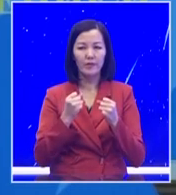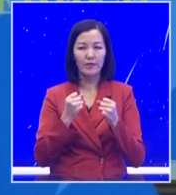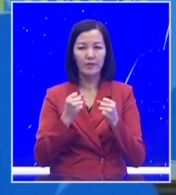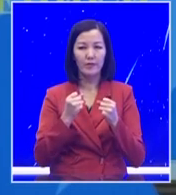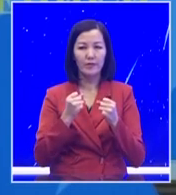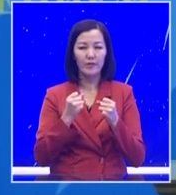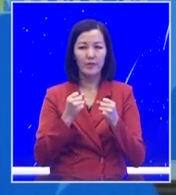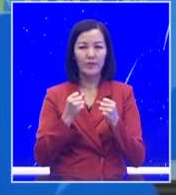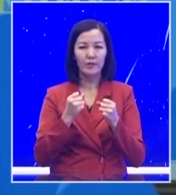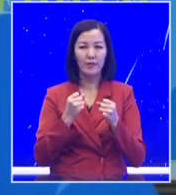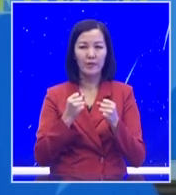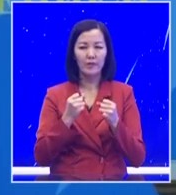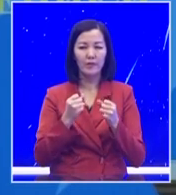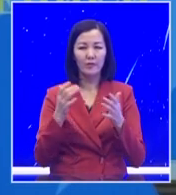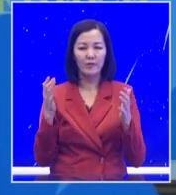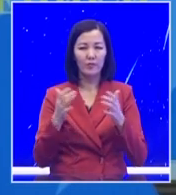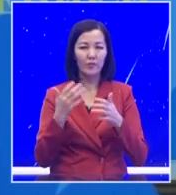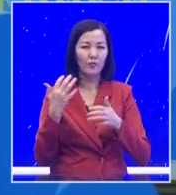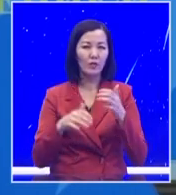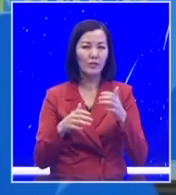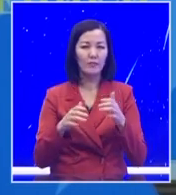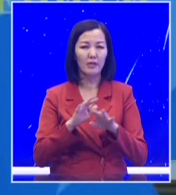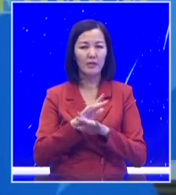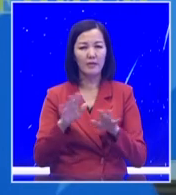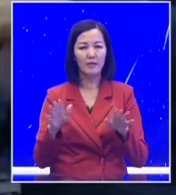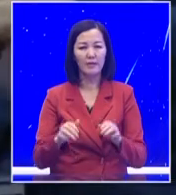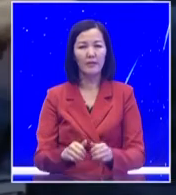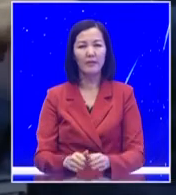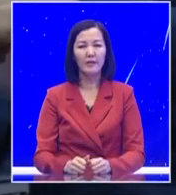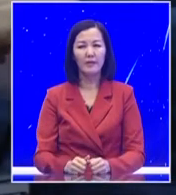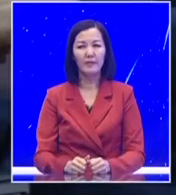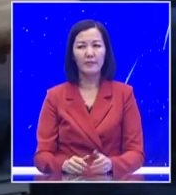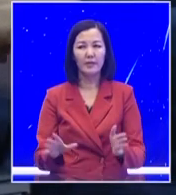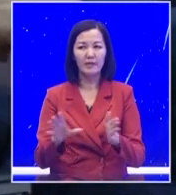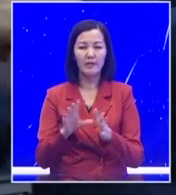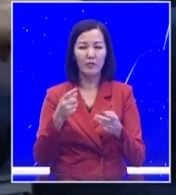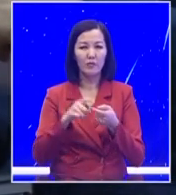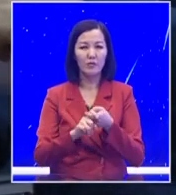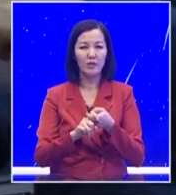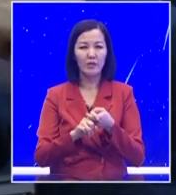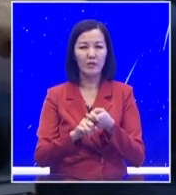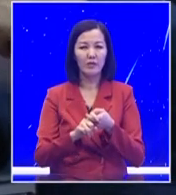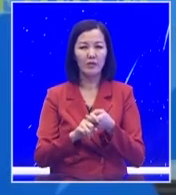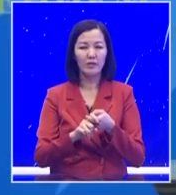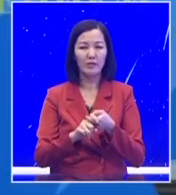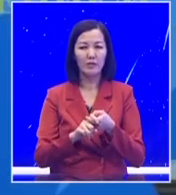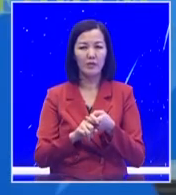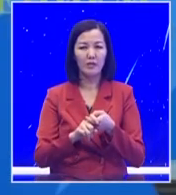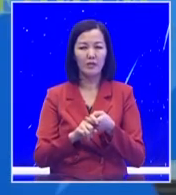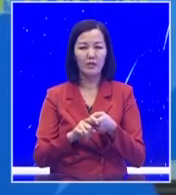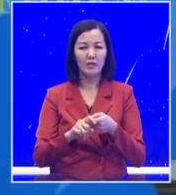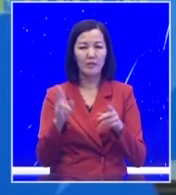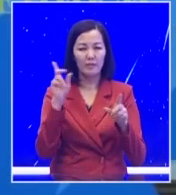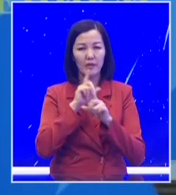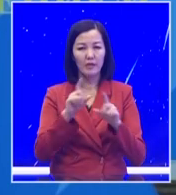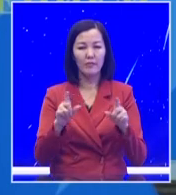тамақтану блогы, жаңа шағын орталық ғимараттары толығымен іске қосылатын болады. Ақсай Ақсасы жалаулы қарқаралықта мектептерінің